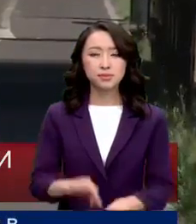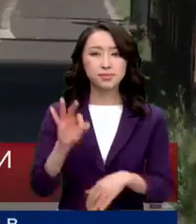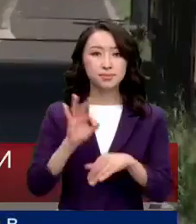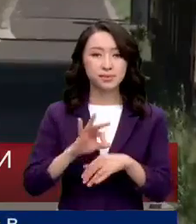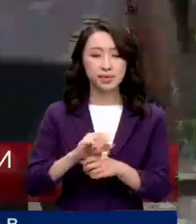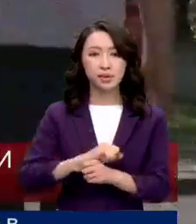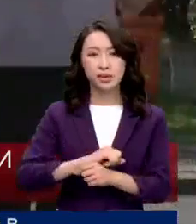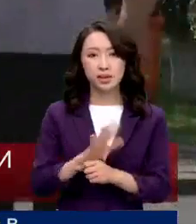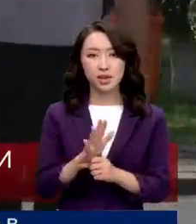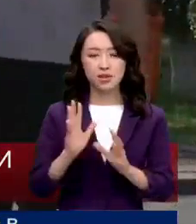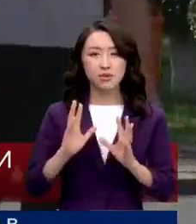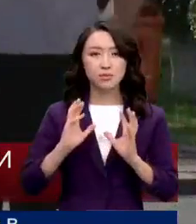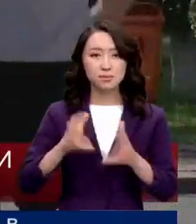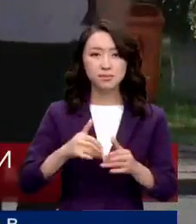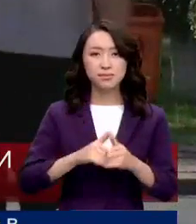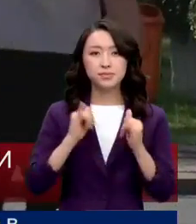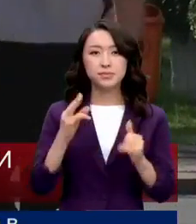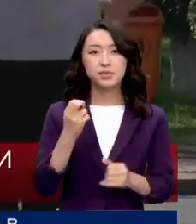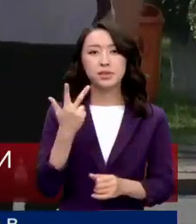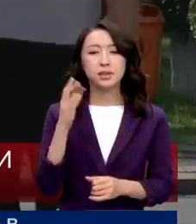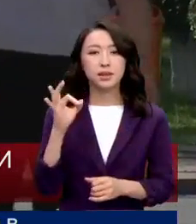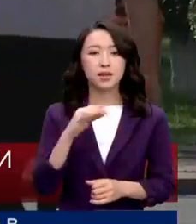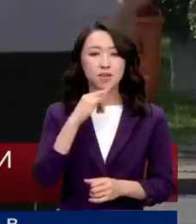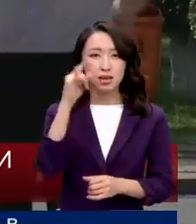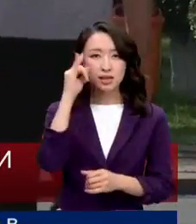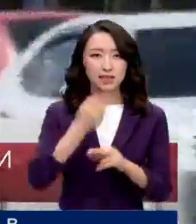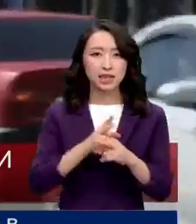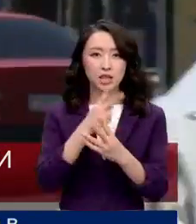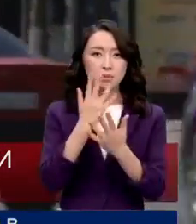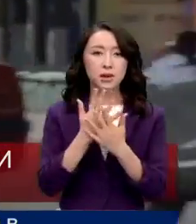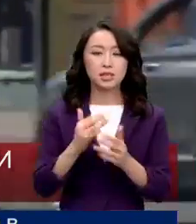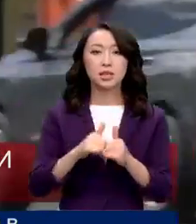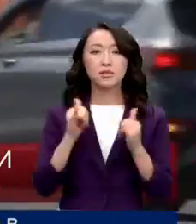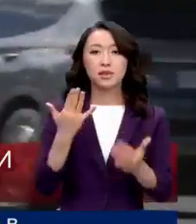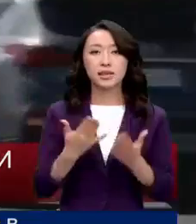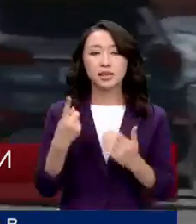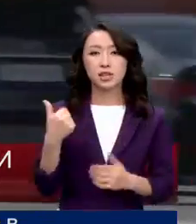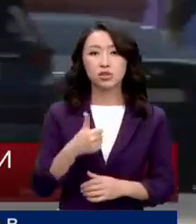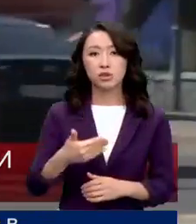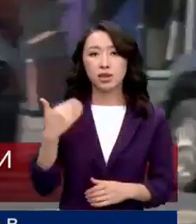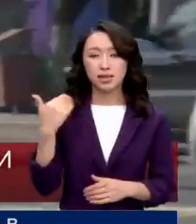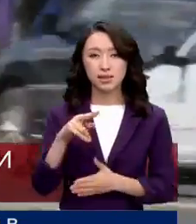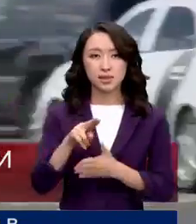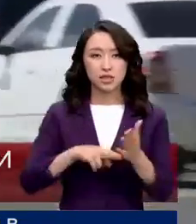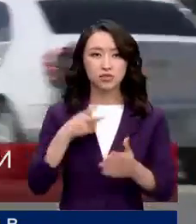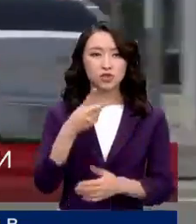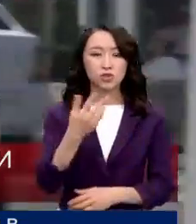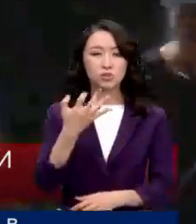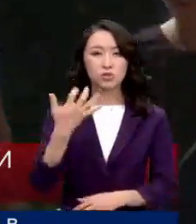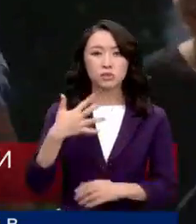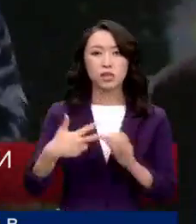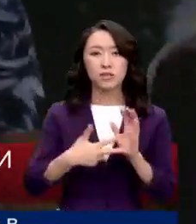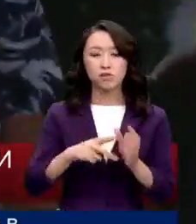Заболеваемость коронавирусом в мире выросла на 3%. В Казахстане этот показатель также вырос. Если неделю назад зарегистрировали